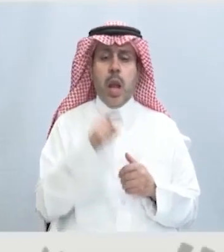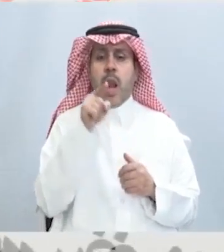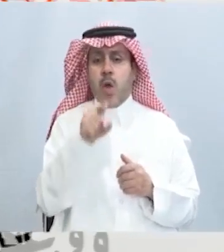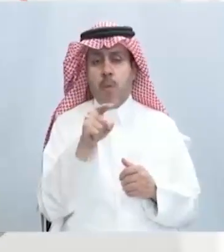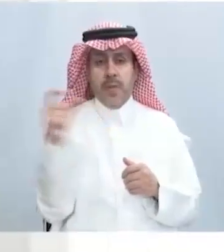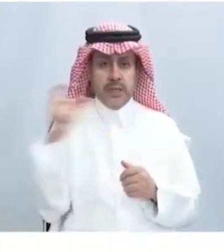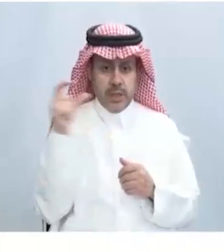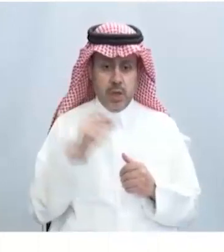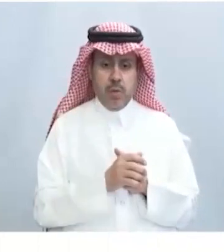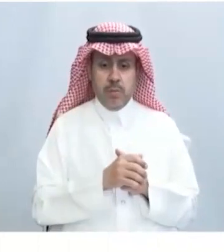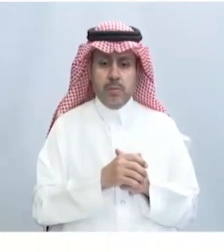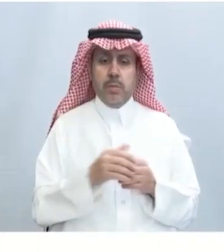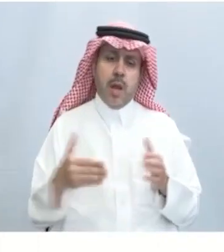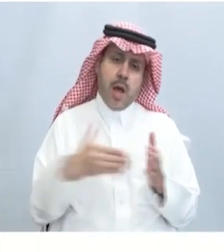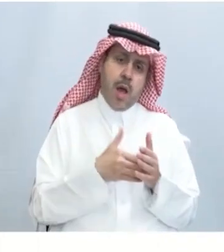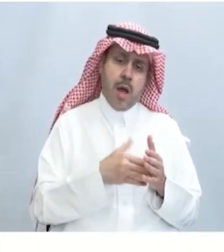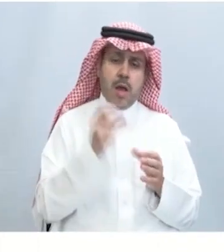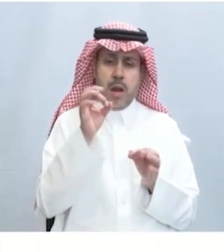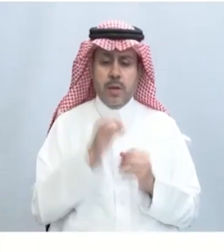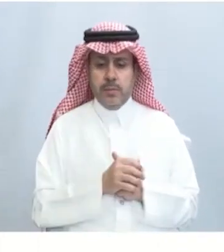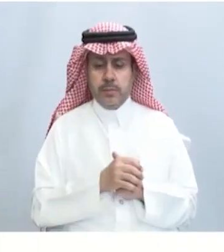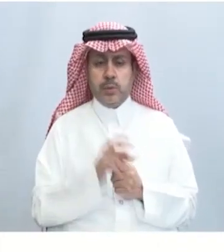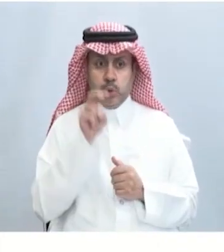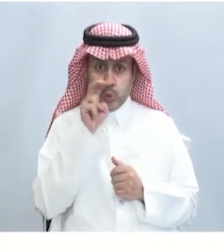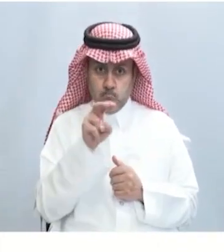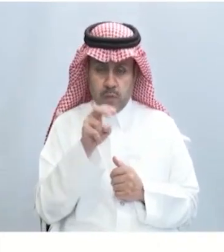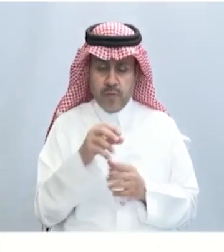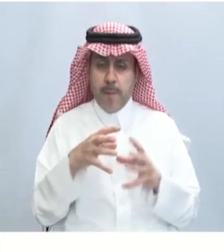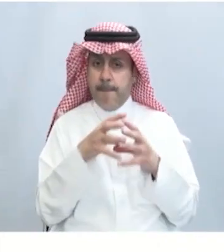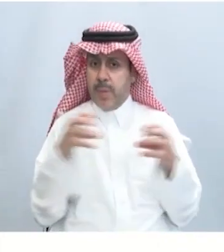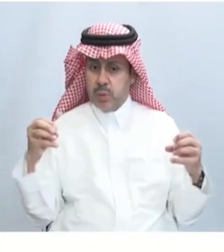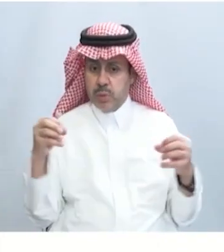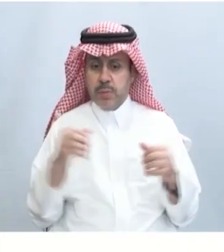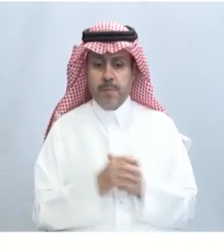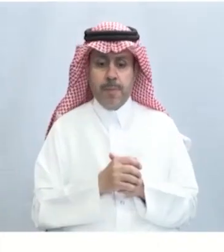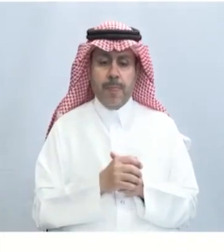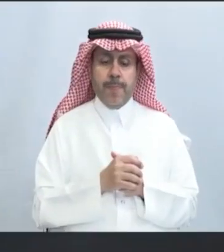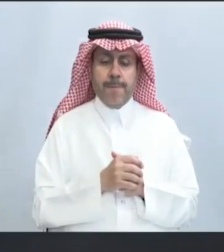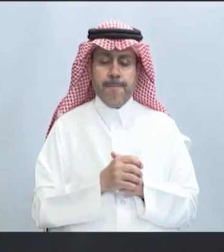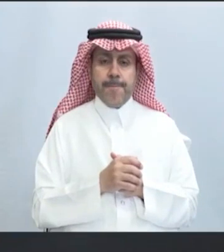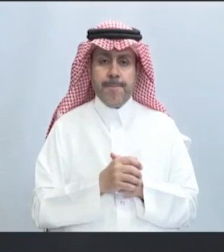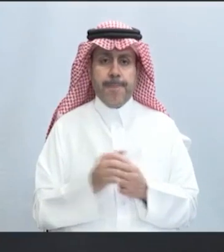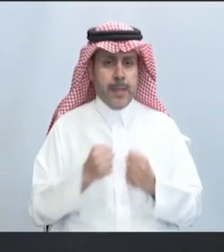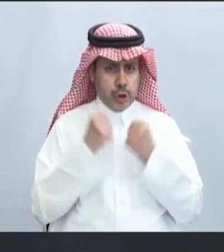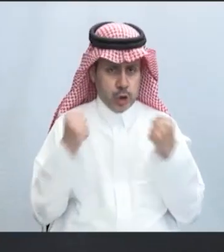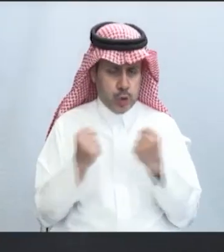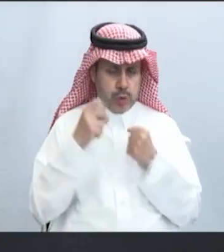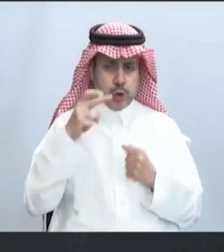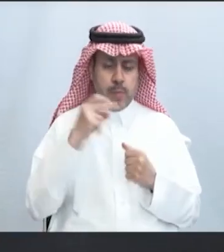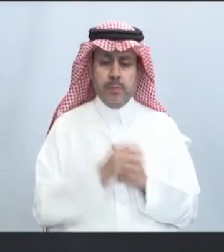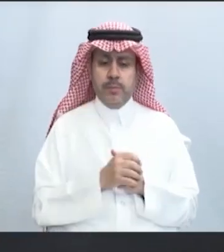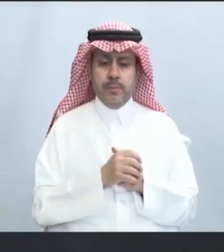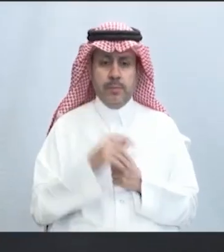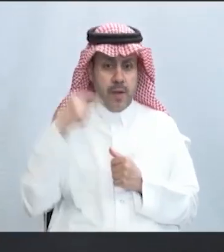الاسلام دينا تاملوا ماذا ما هو المقصود من النشاط لكي تجتهدوا في حله وتتامل في هذه